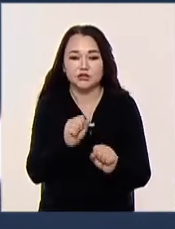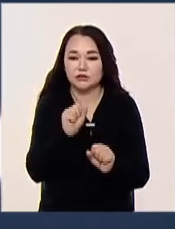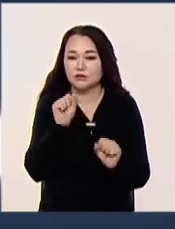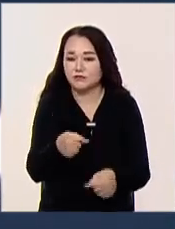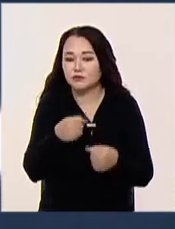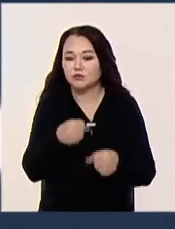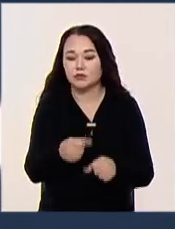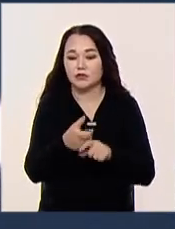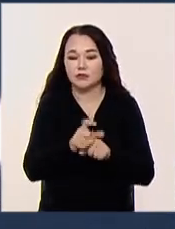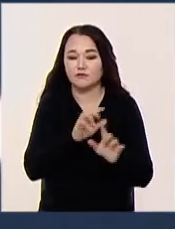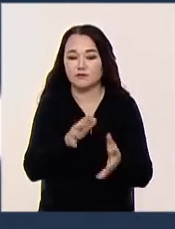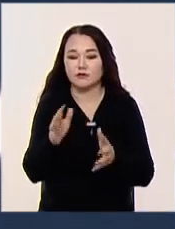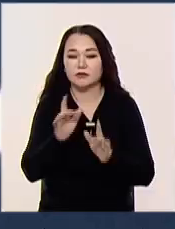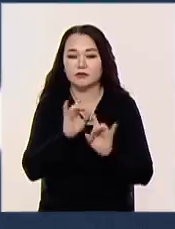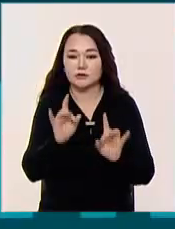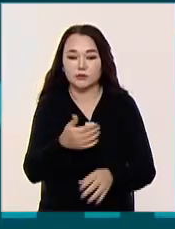айтқан деректерді айтып